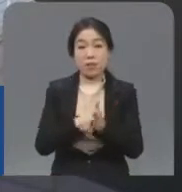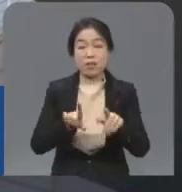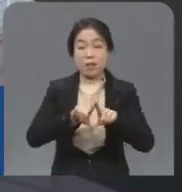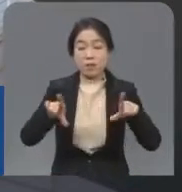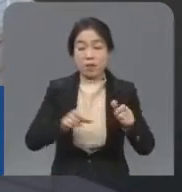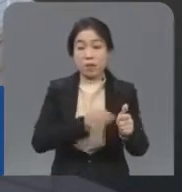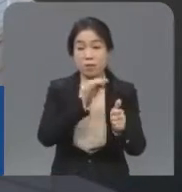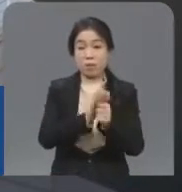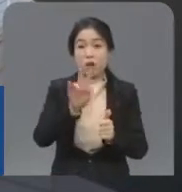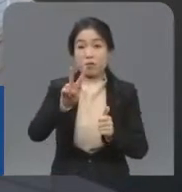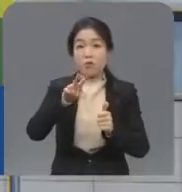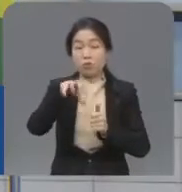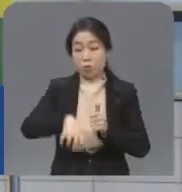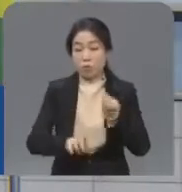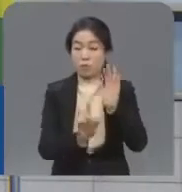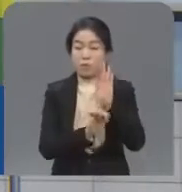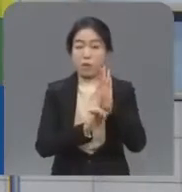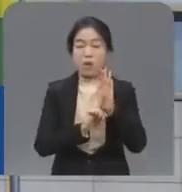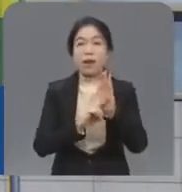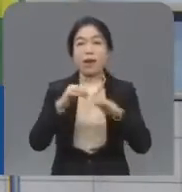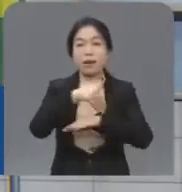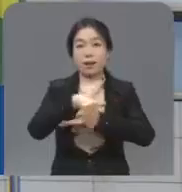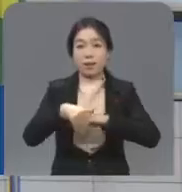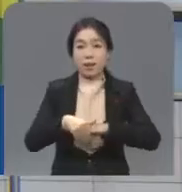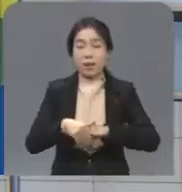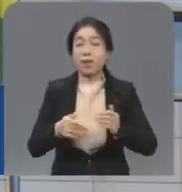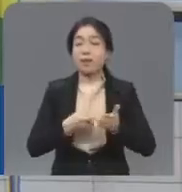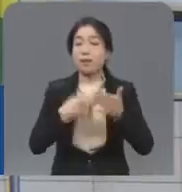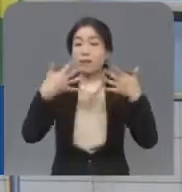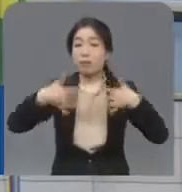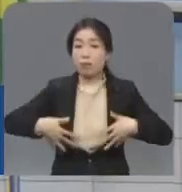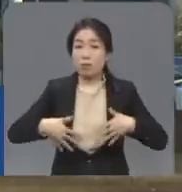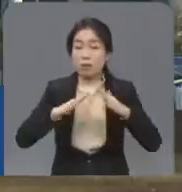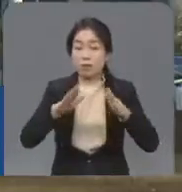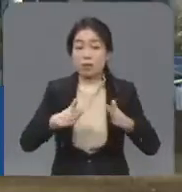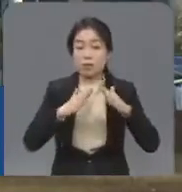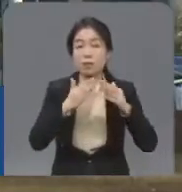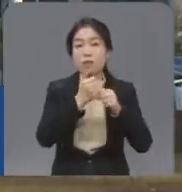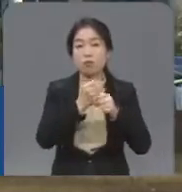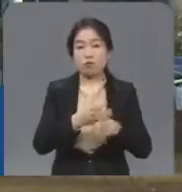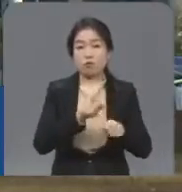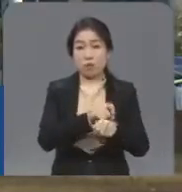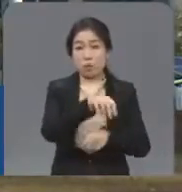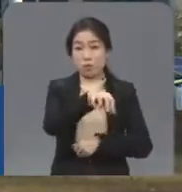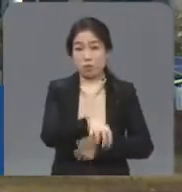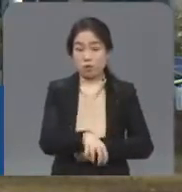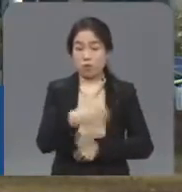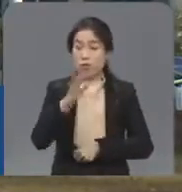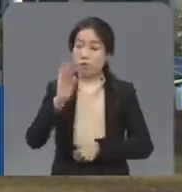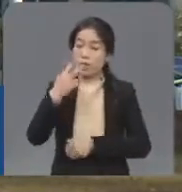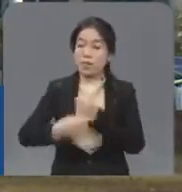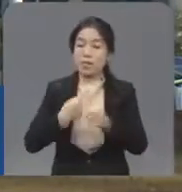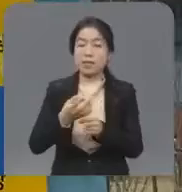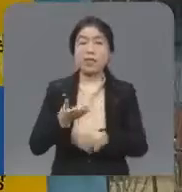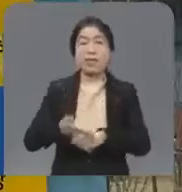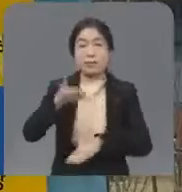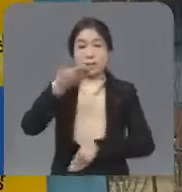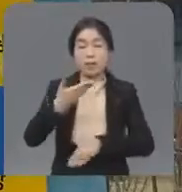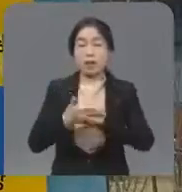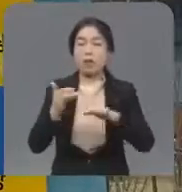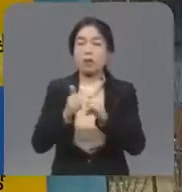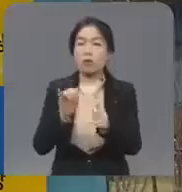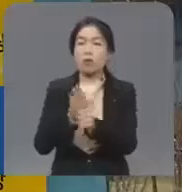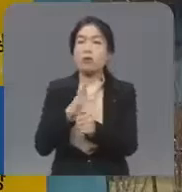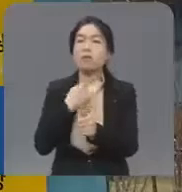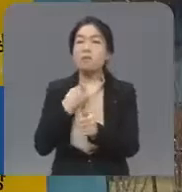수행 기관 두 곳을 공개 모집합니다. 신청 자격은 전남의 소재지를 두고 최근 1년 이상 외국인 주민을 지원한